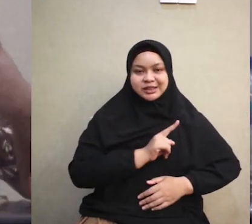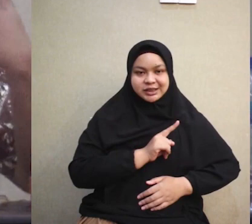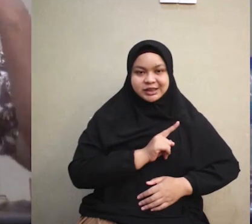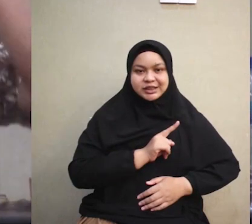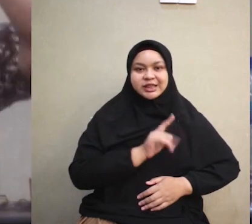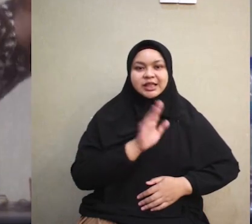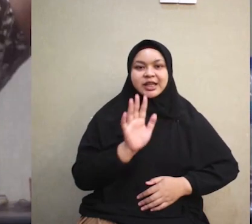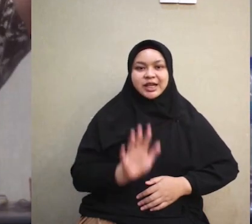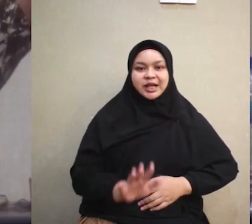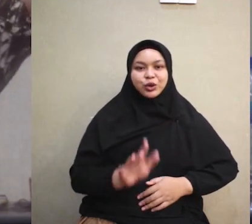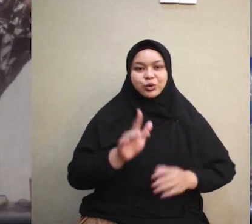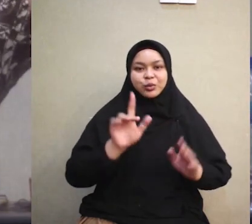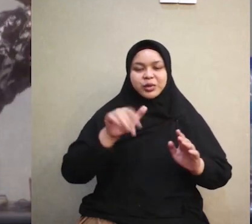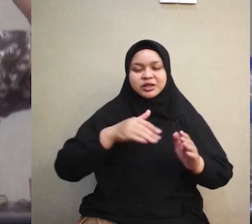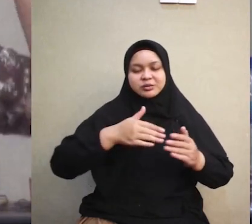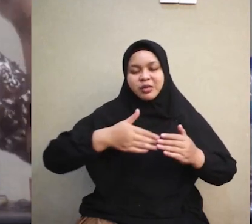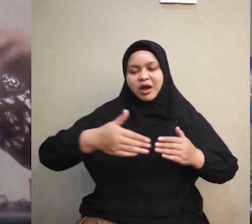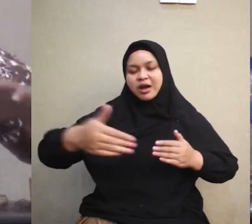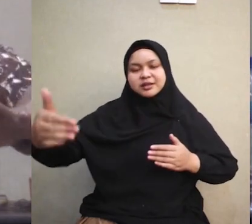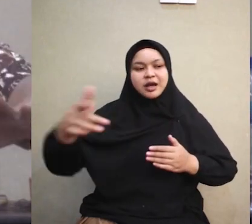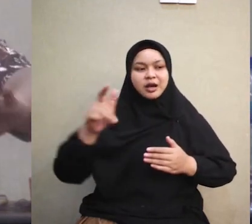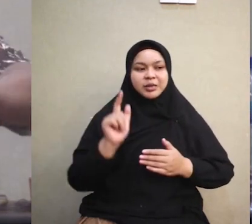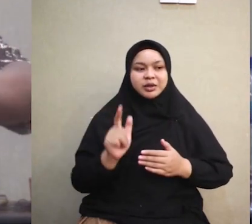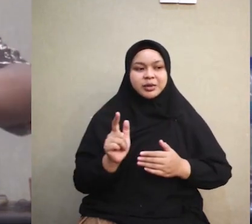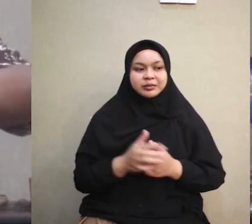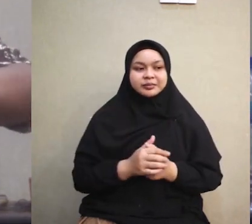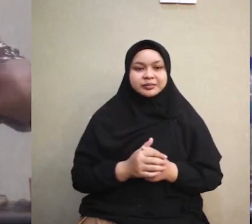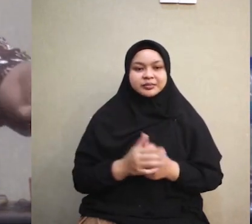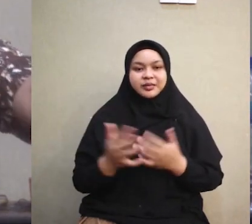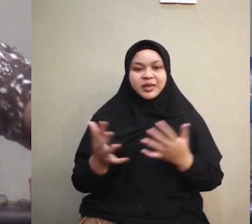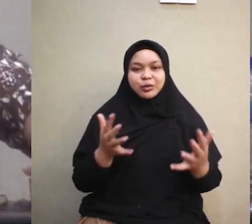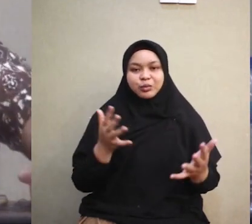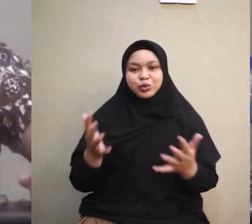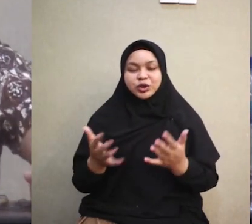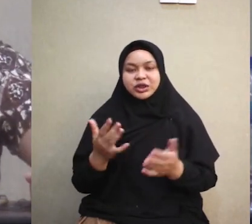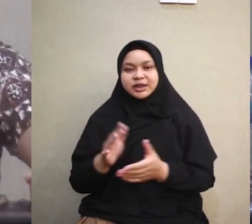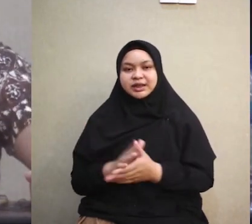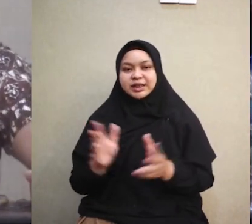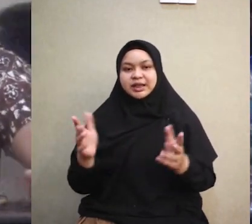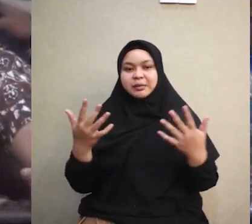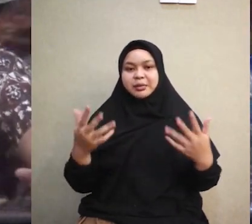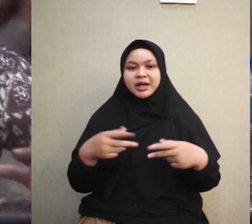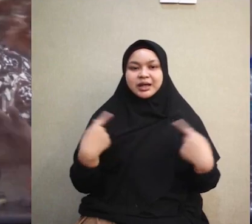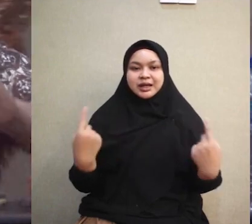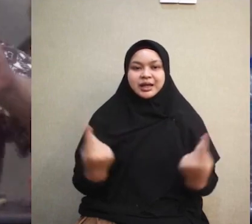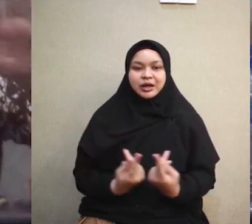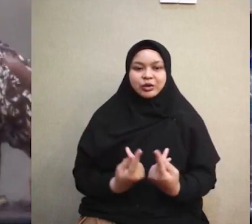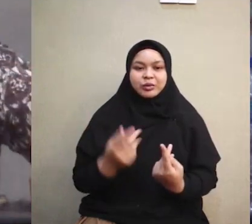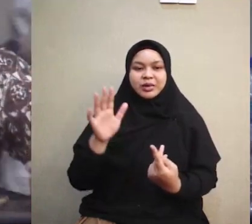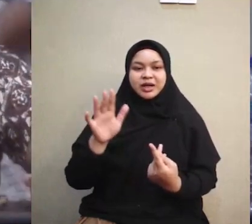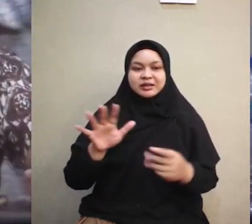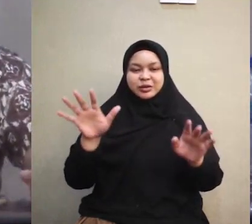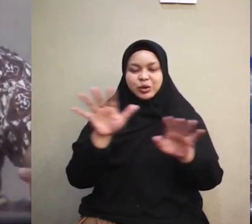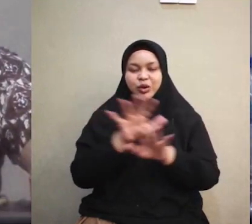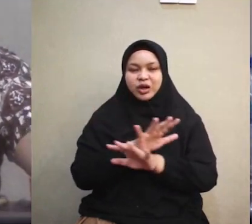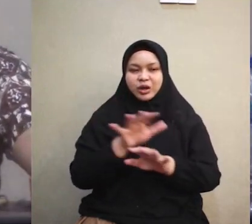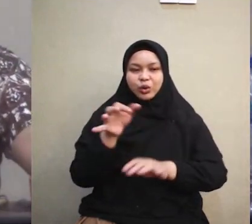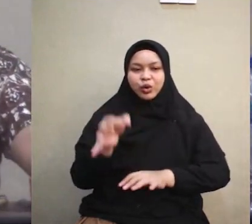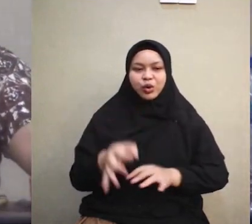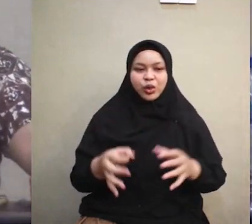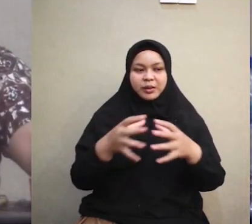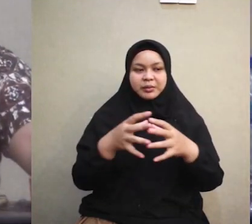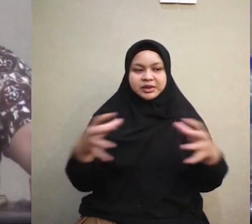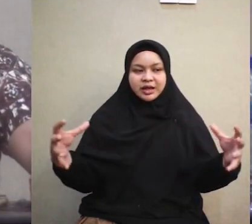itu itu masih panjang masih panjang Karena mungkin apa yang kita lakukan ini masih bias kota besar ya keberhasilan